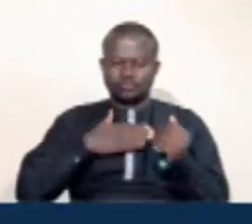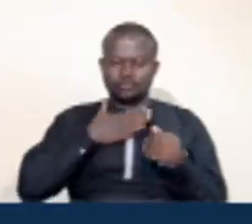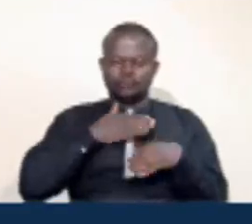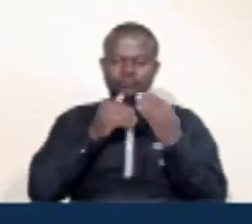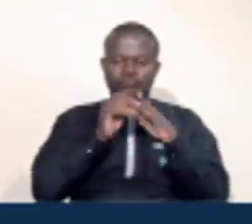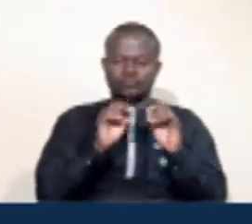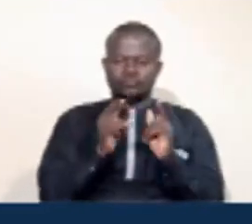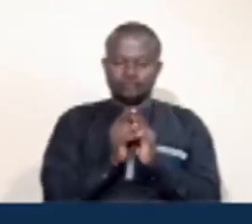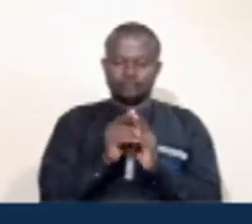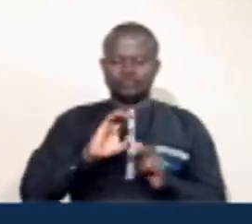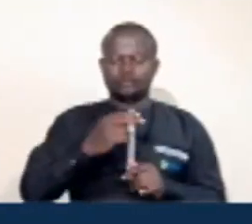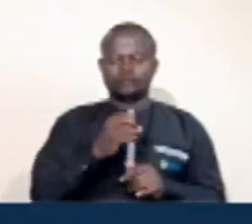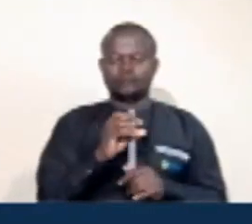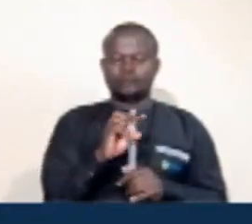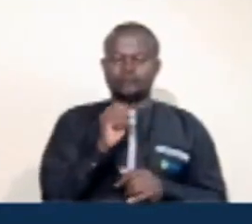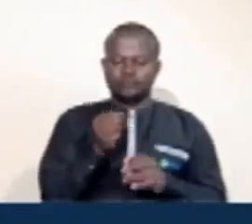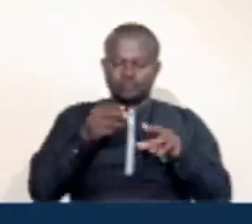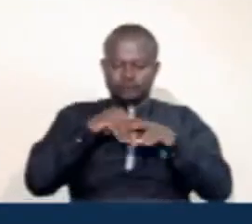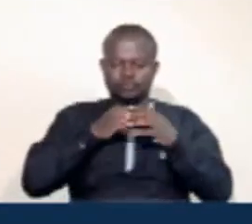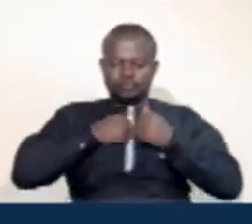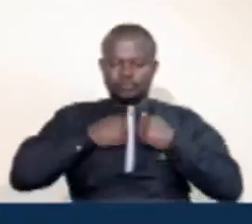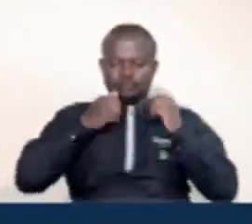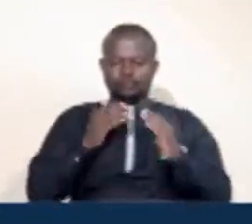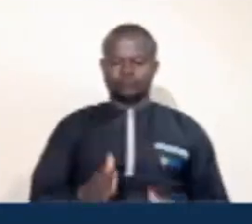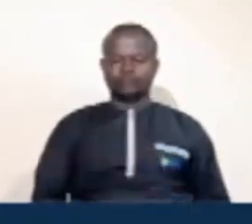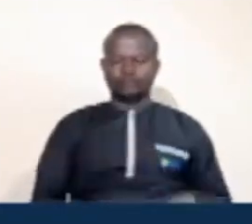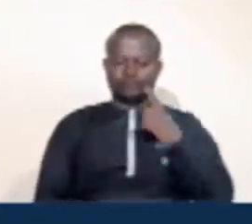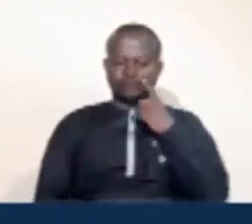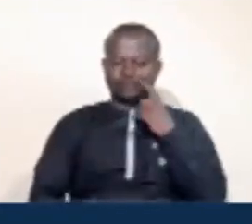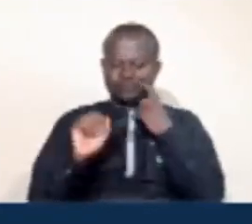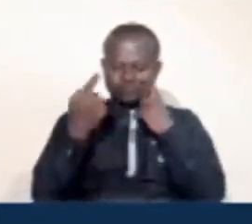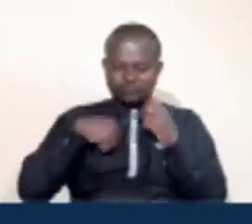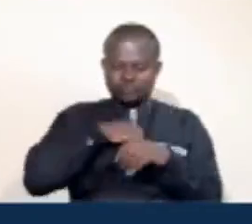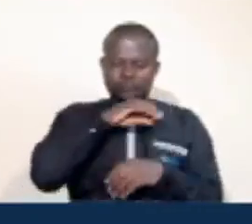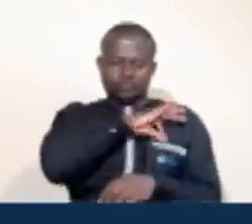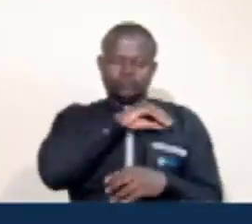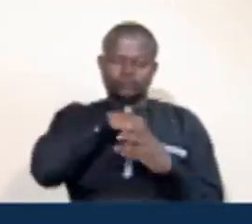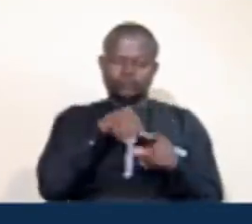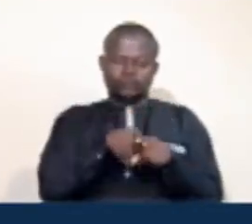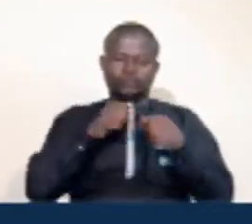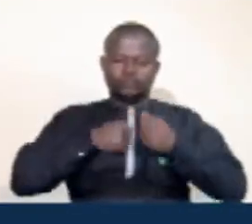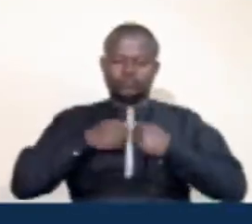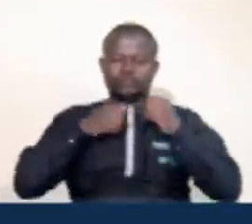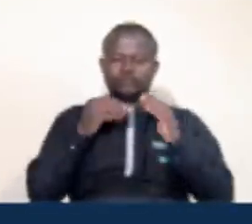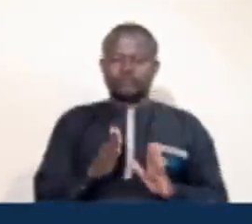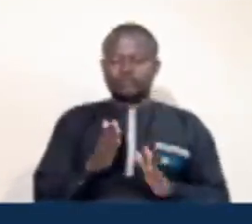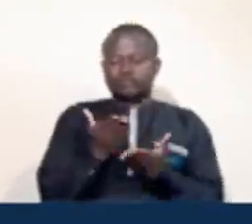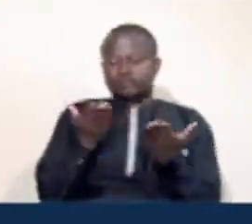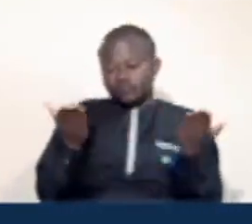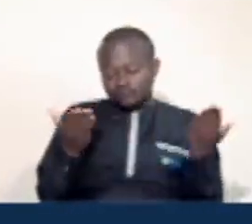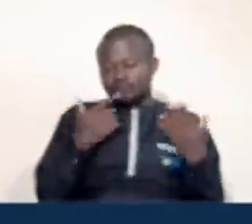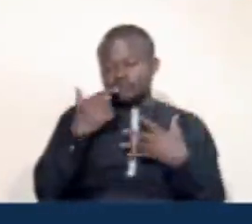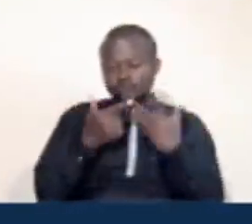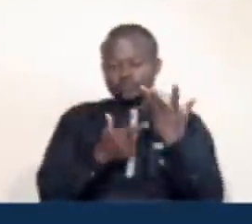ko iyi nama ya cyogamo igiye kubera mu Rwanda iyi nama cyamere tugomba kuyungukiramo nk'u Rwanda nuko ari